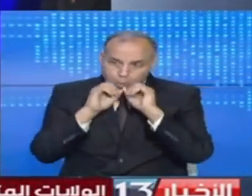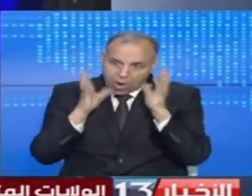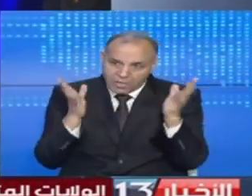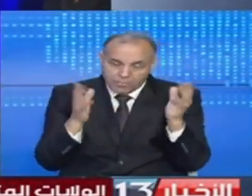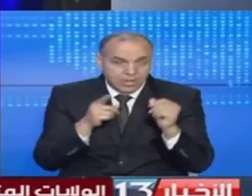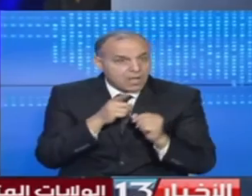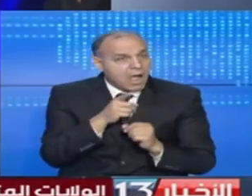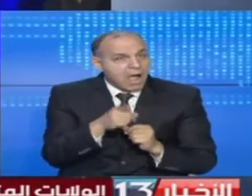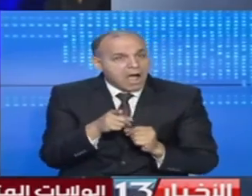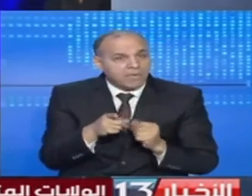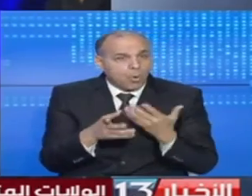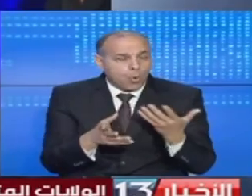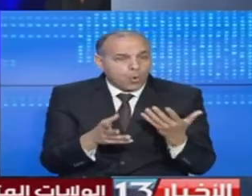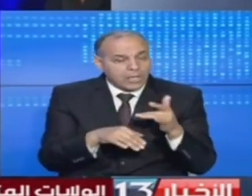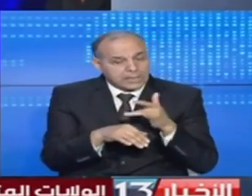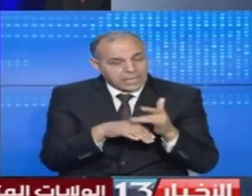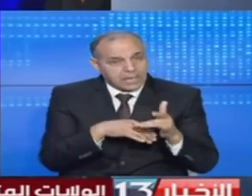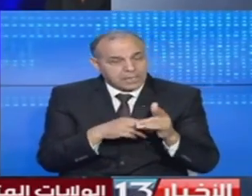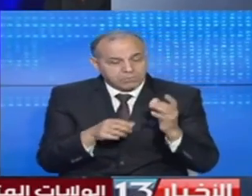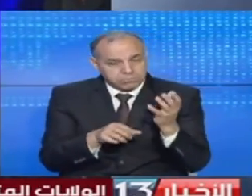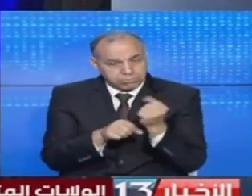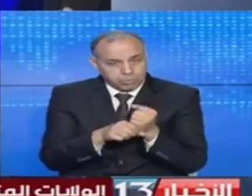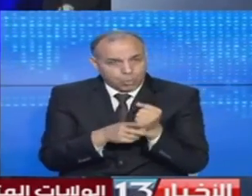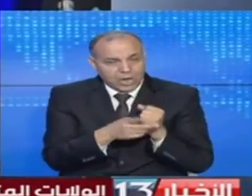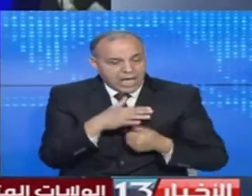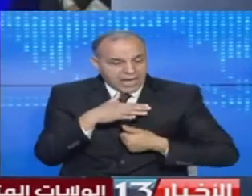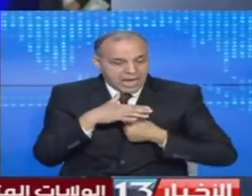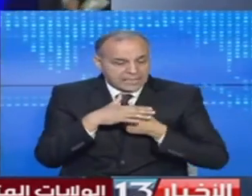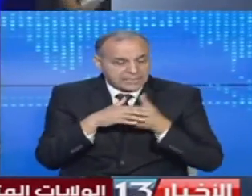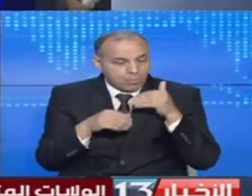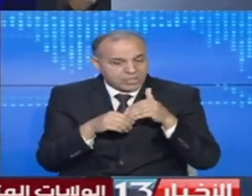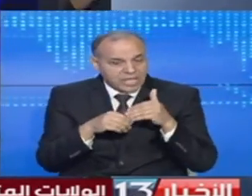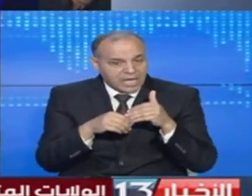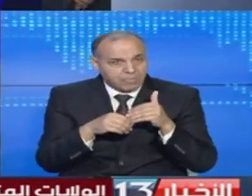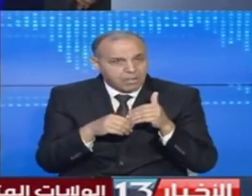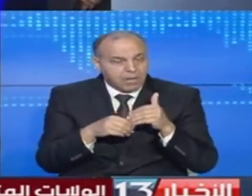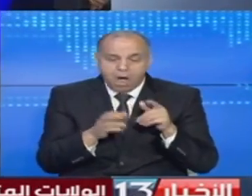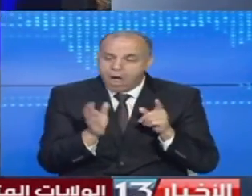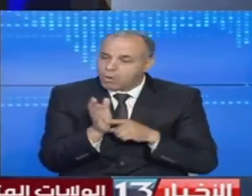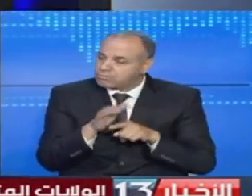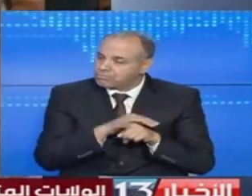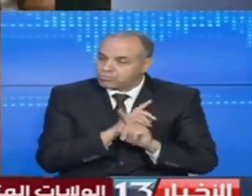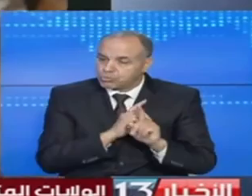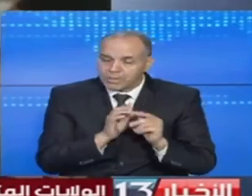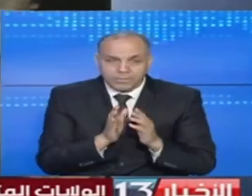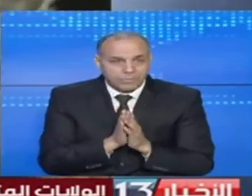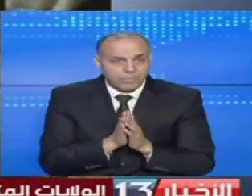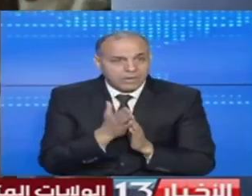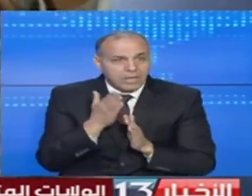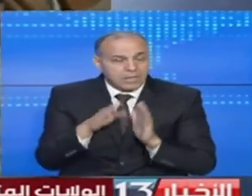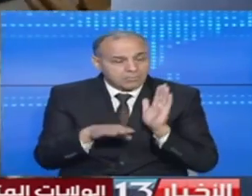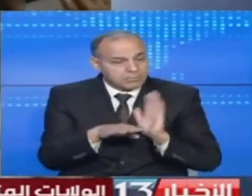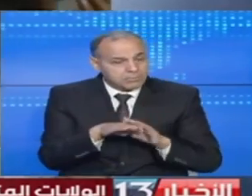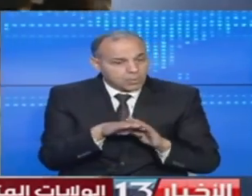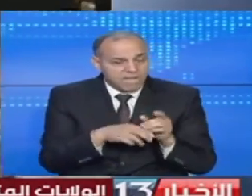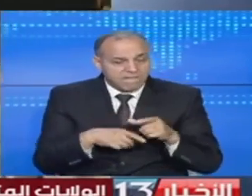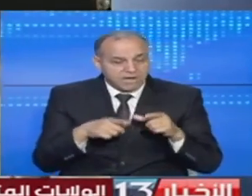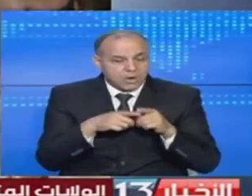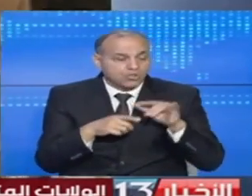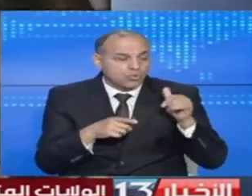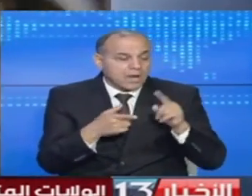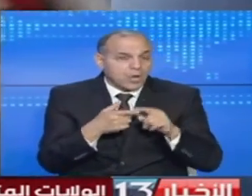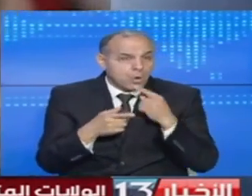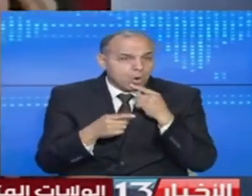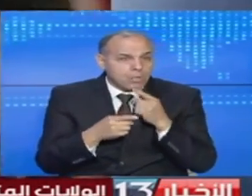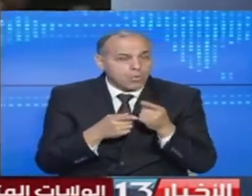وبالتالي قد يكون التاخير في الاعتراف به كرئيس منتخب امرا غير قانوني وتاتي تحذيرات فريق بيد في